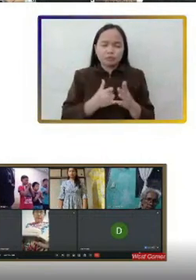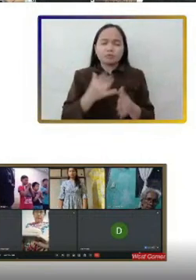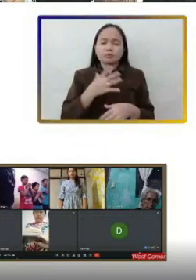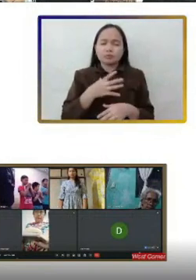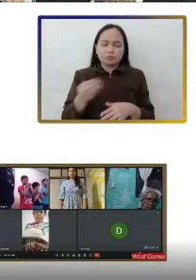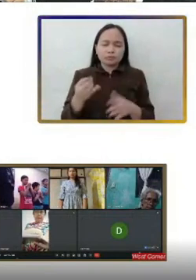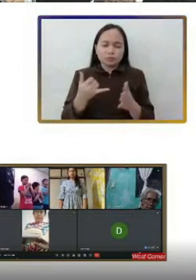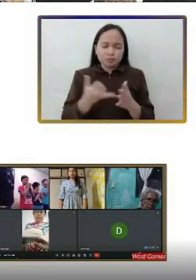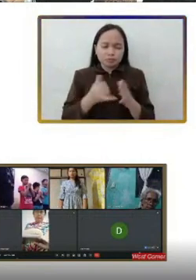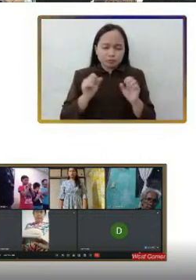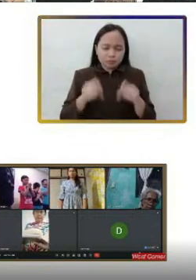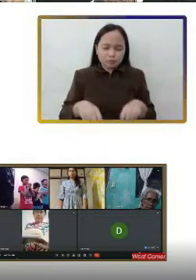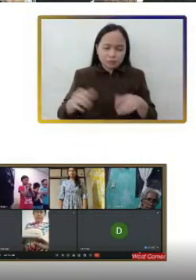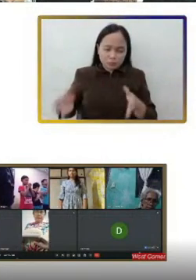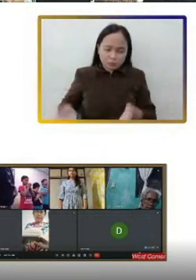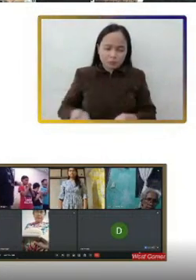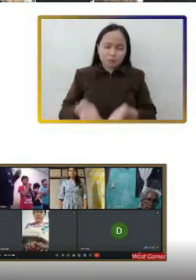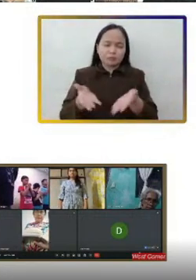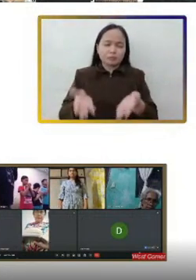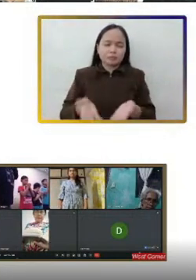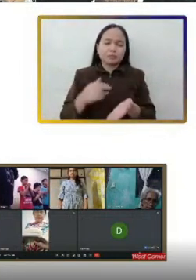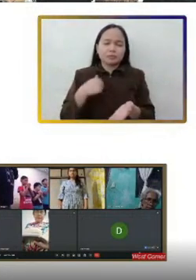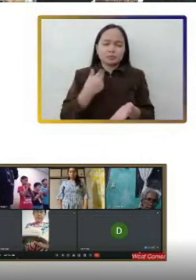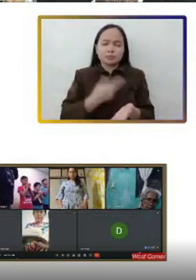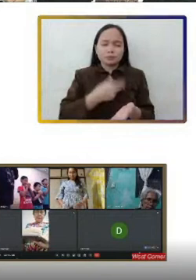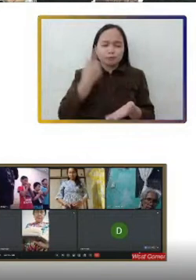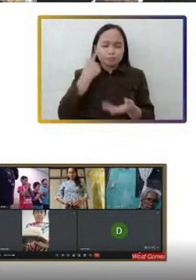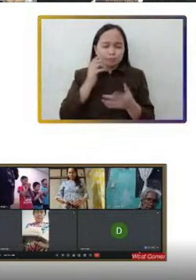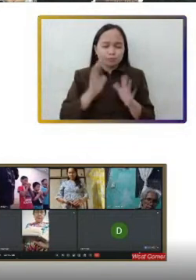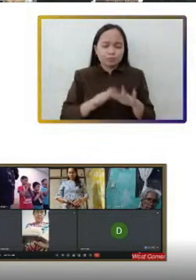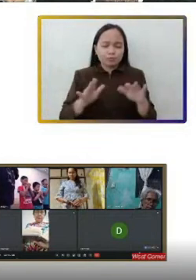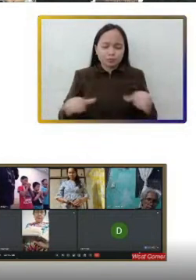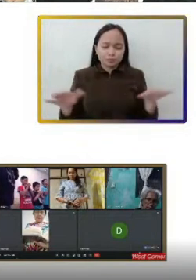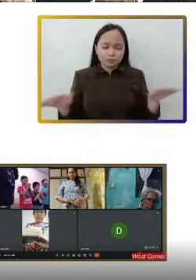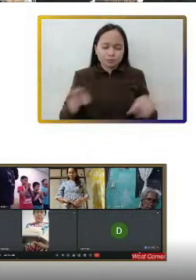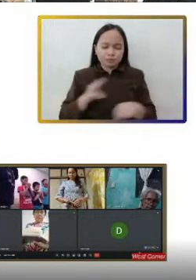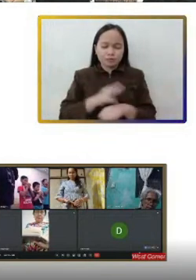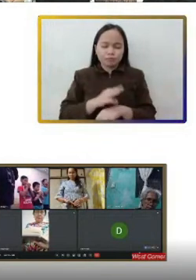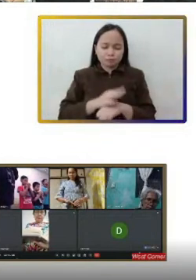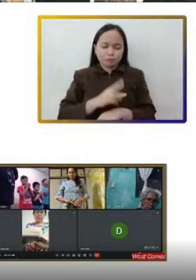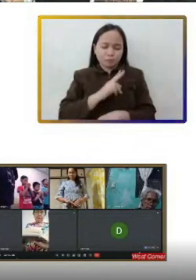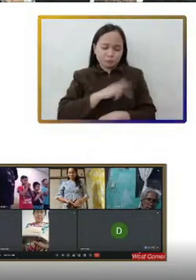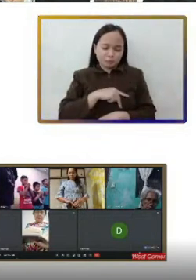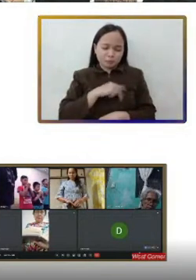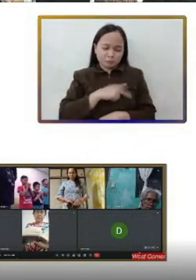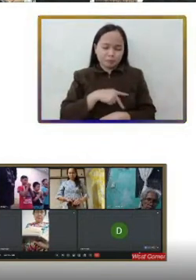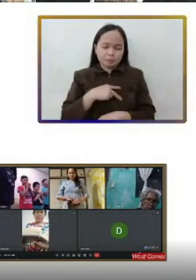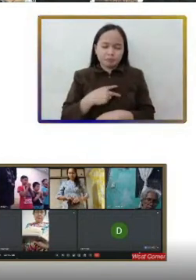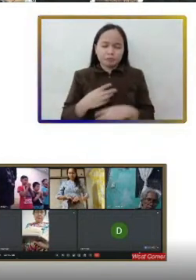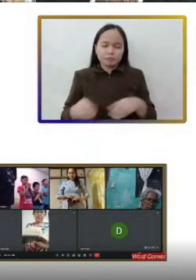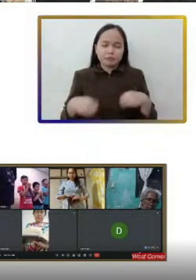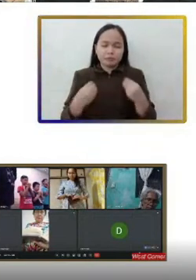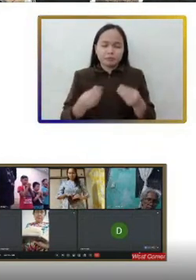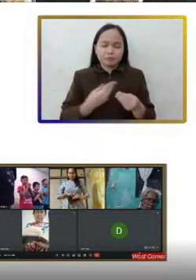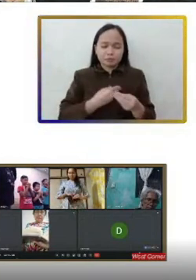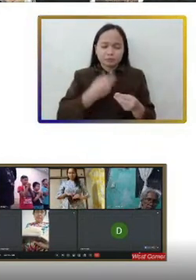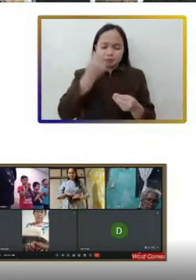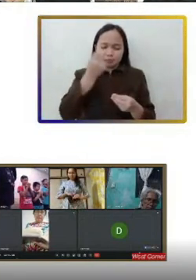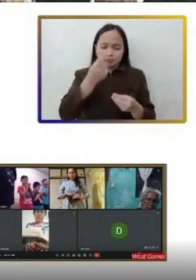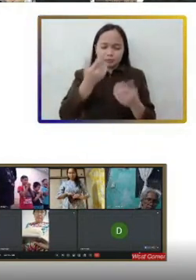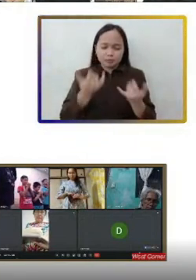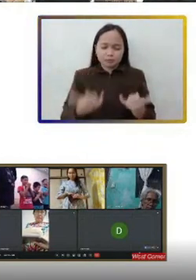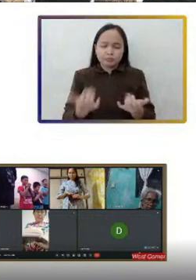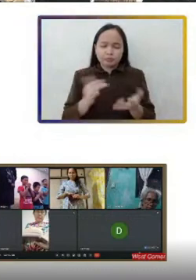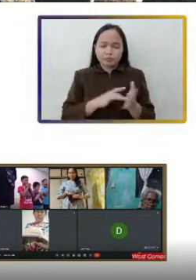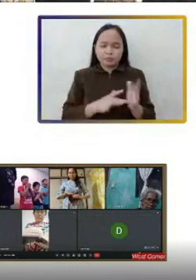also encourage us for our children ministry. Please, give us understanding tonight. In